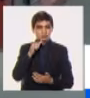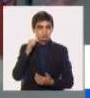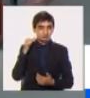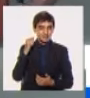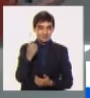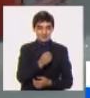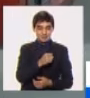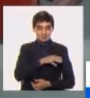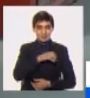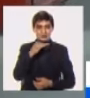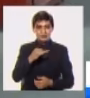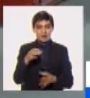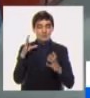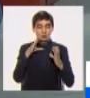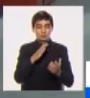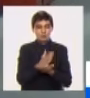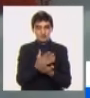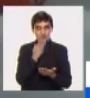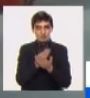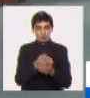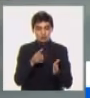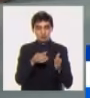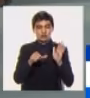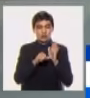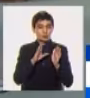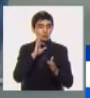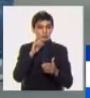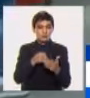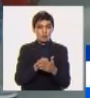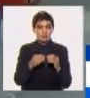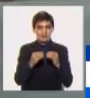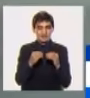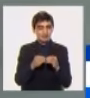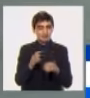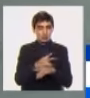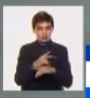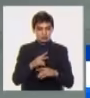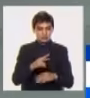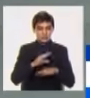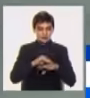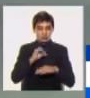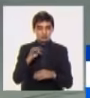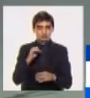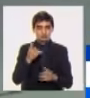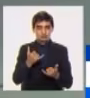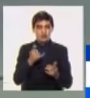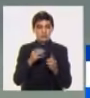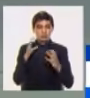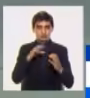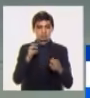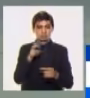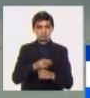неделе теперь автобусы курсируют 6 утра и до 10 вечера и как раз подъехал один